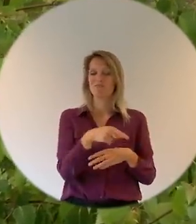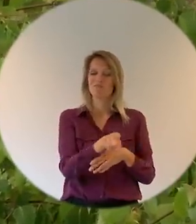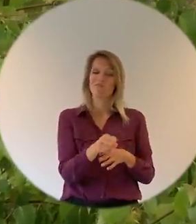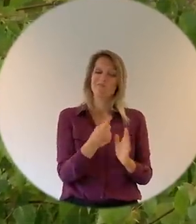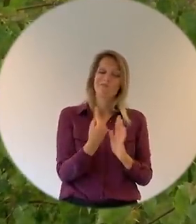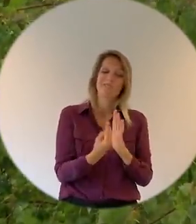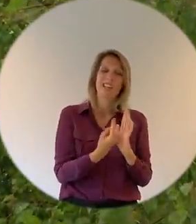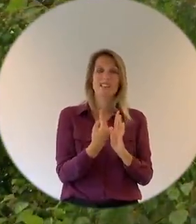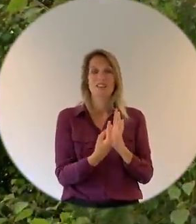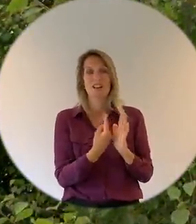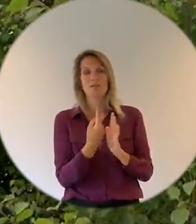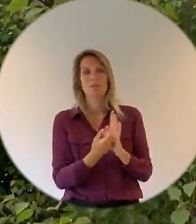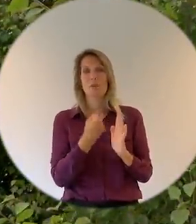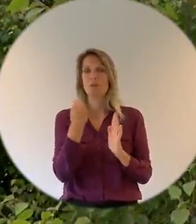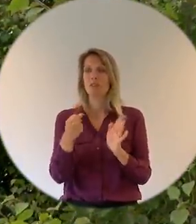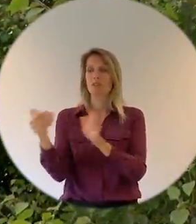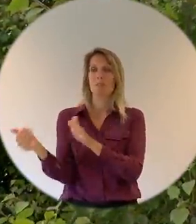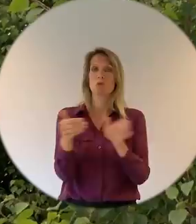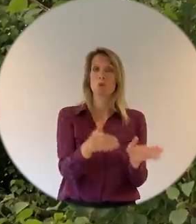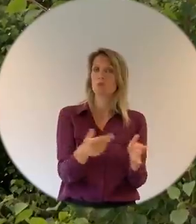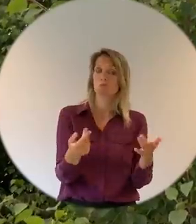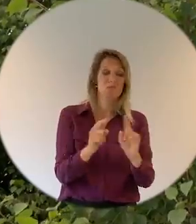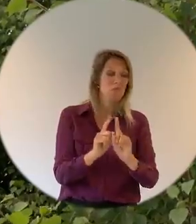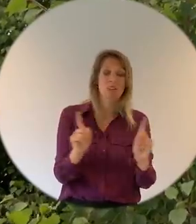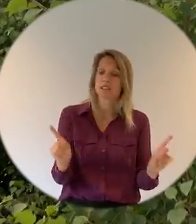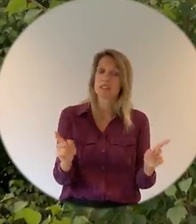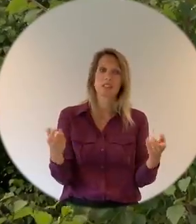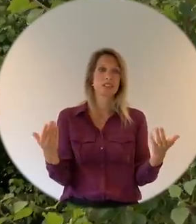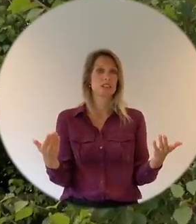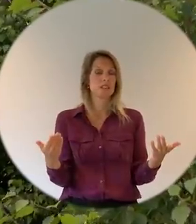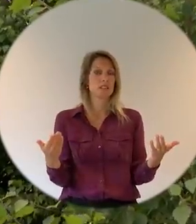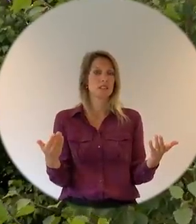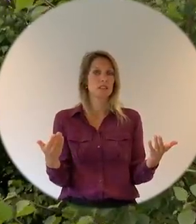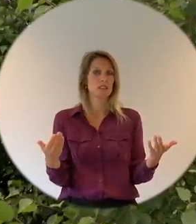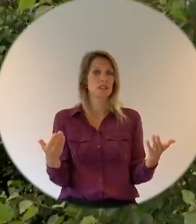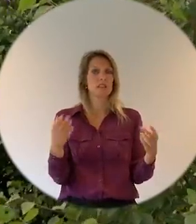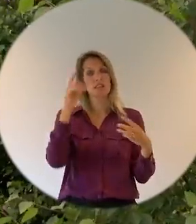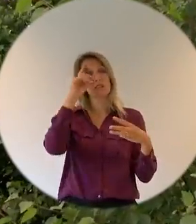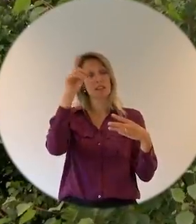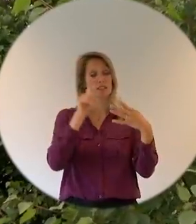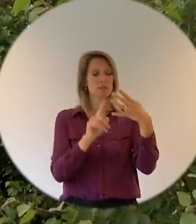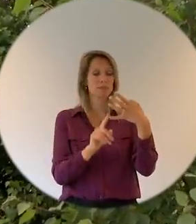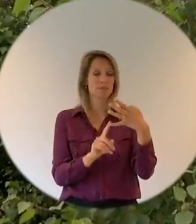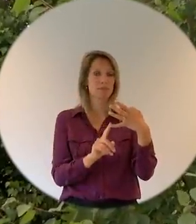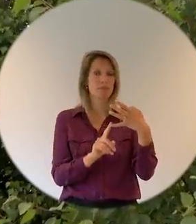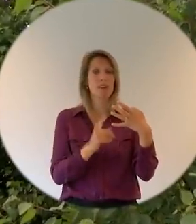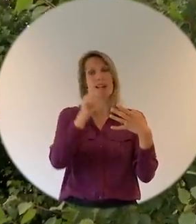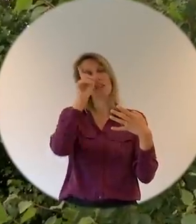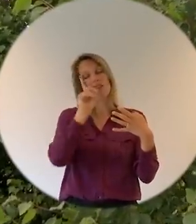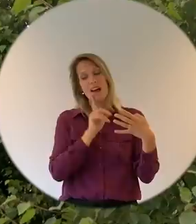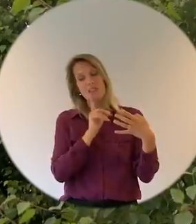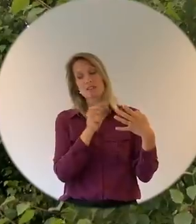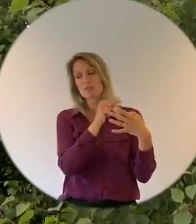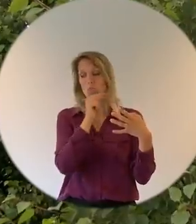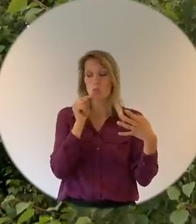eenzaamheid ervaren doordat ze geen bezoek meer mogen ontvangen. We denken aan vaders en